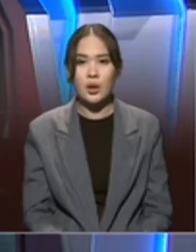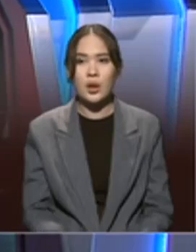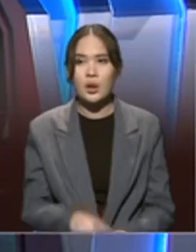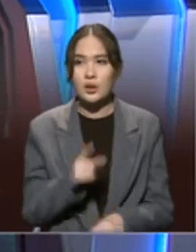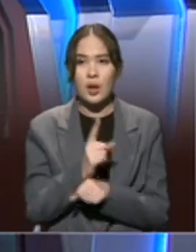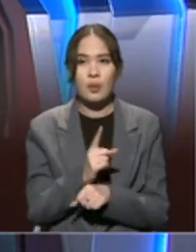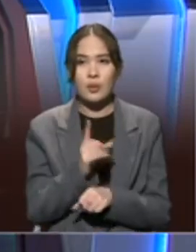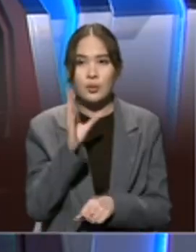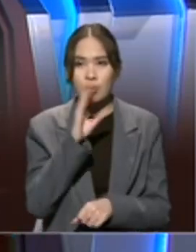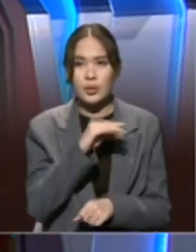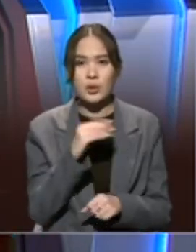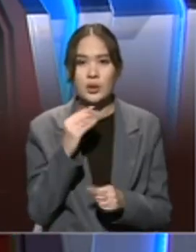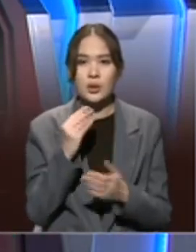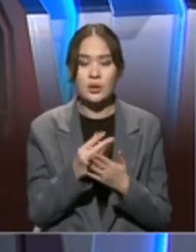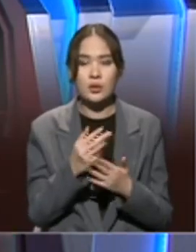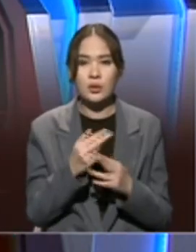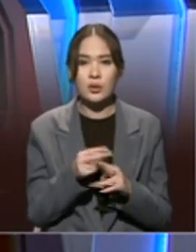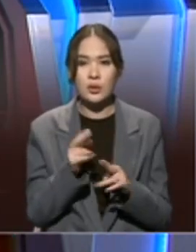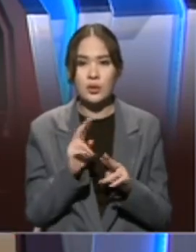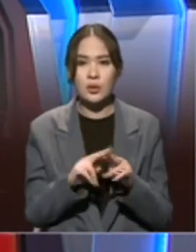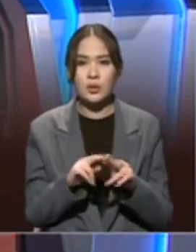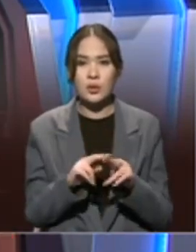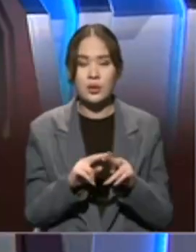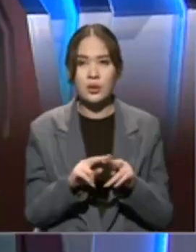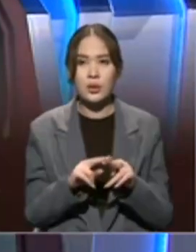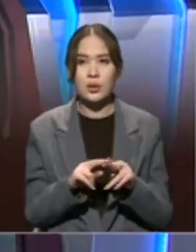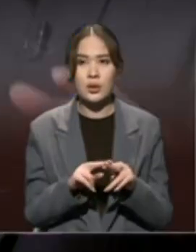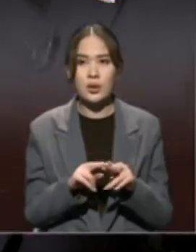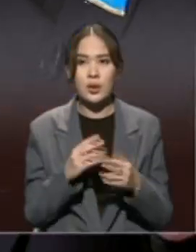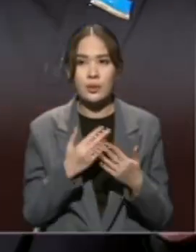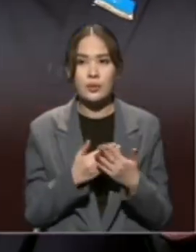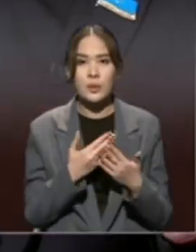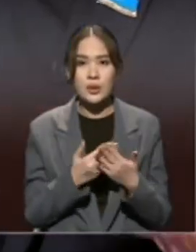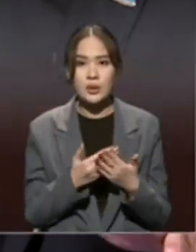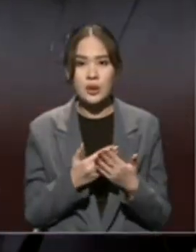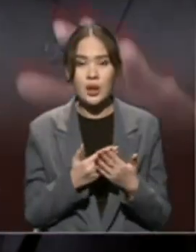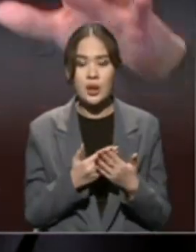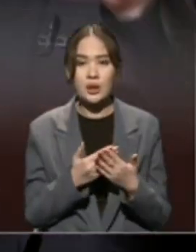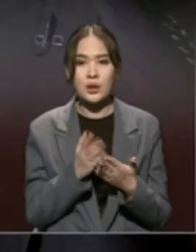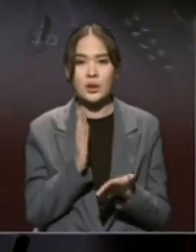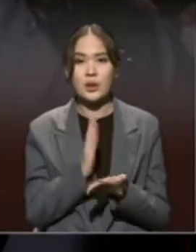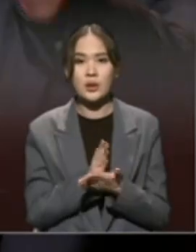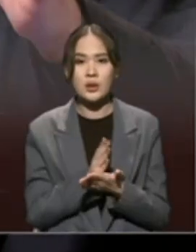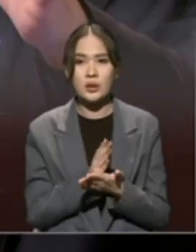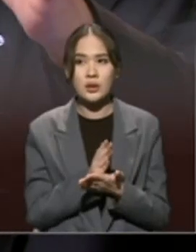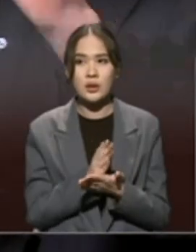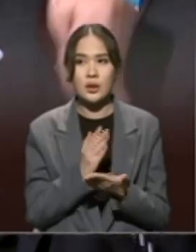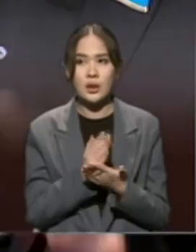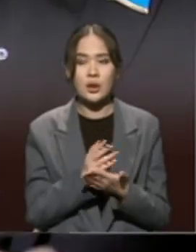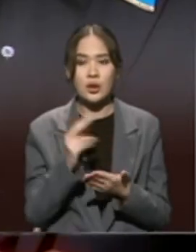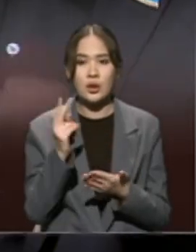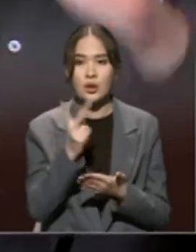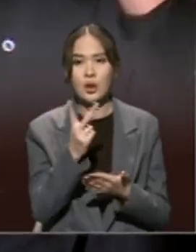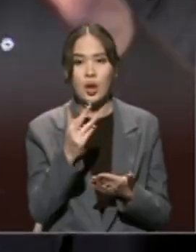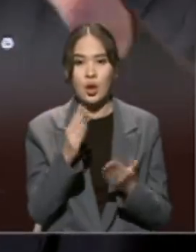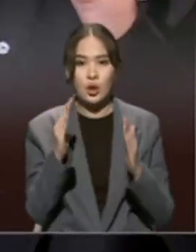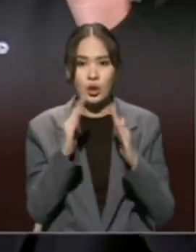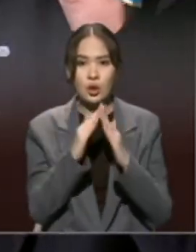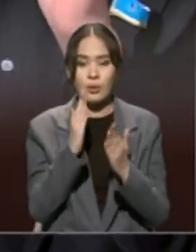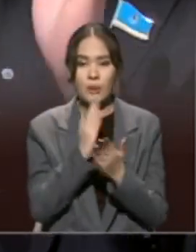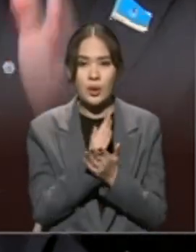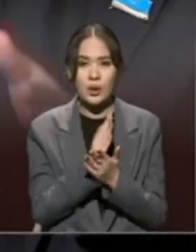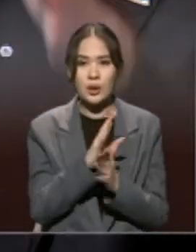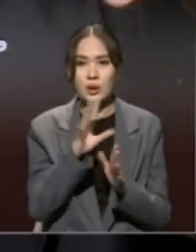үшін айтайын? Мысалға айтайын. Болмаса да қақпа бір. Мысалға мынандай да үйлер бар да. Екеулеріңіздің үйіңіз бар делік. Е, шаршы